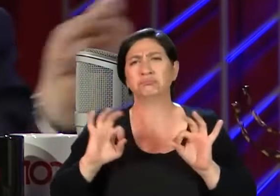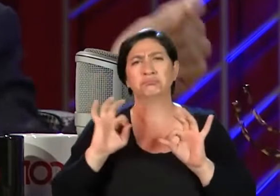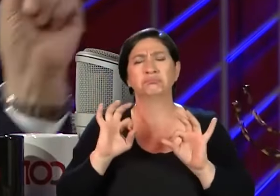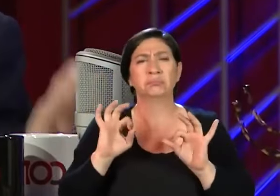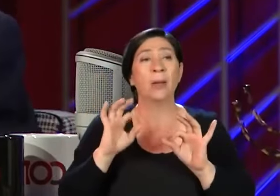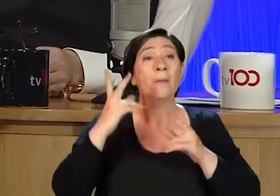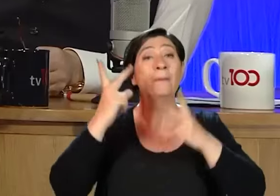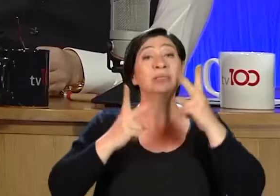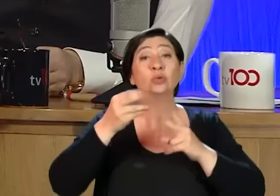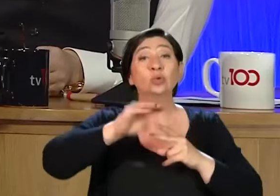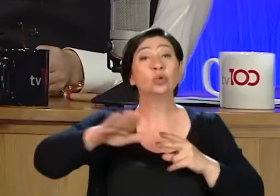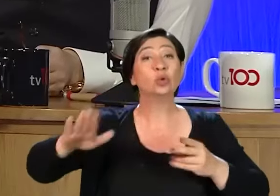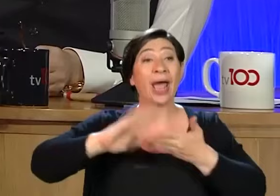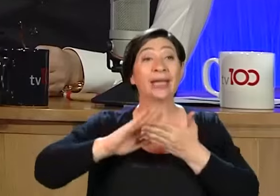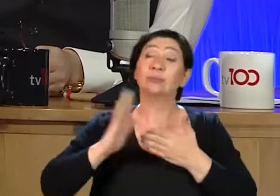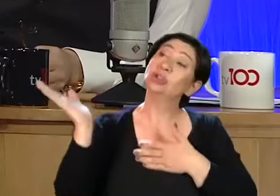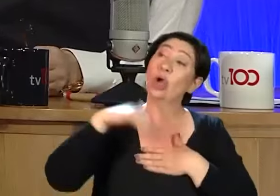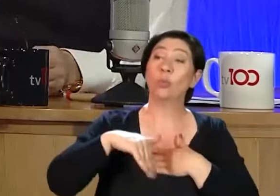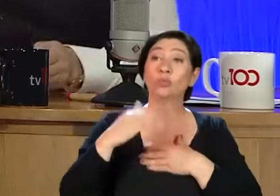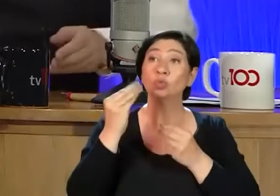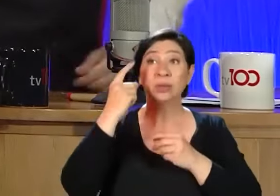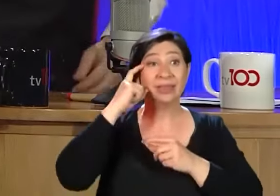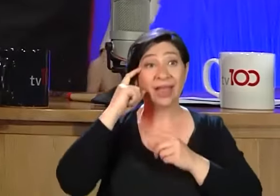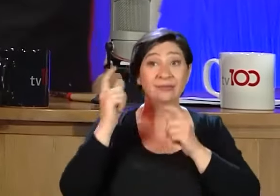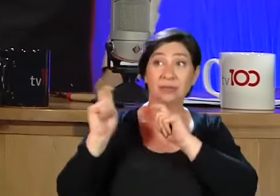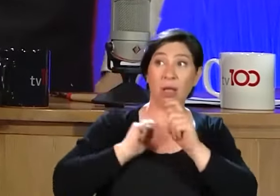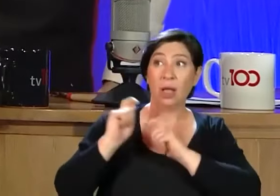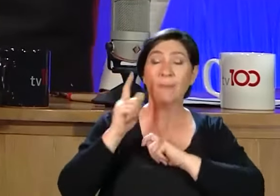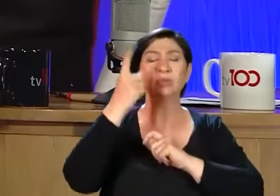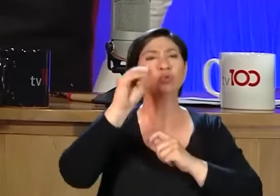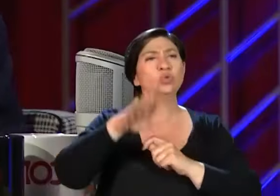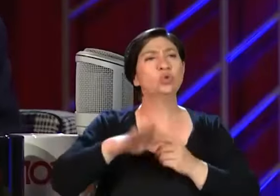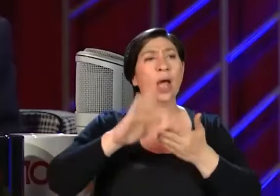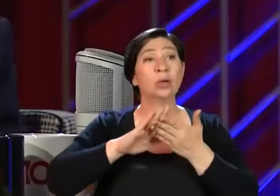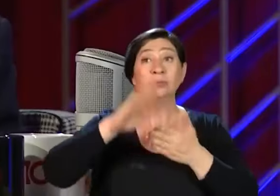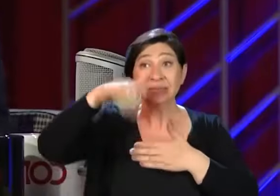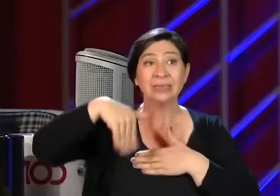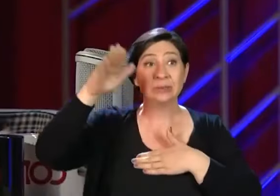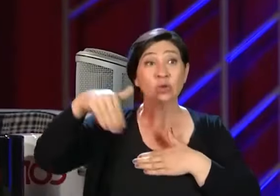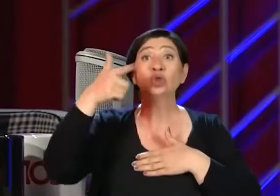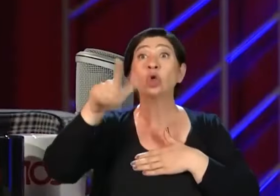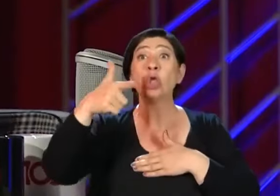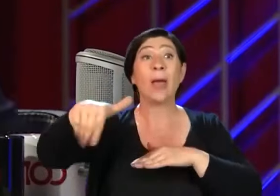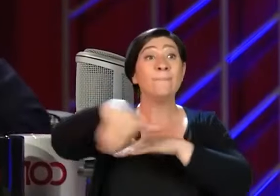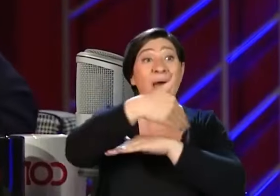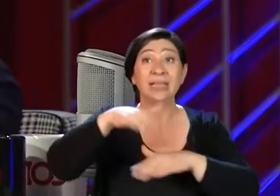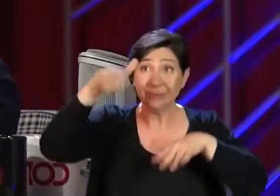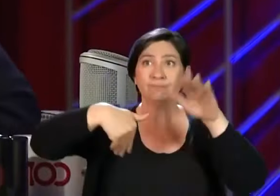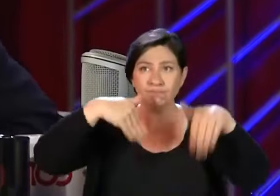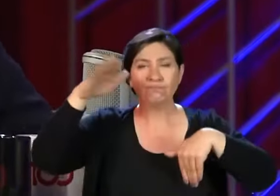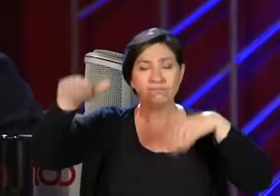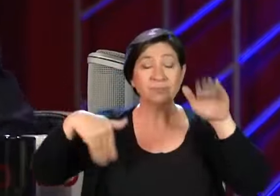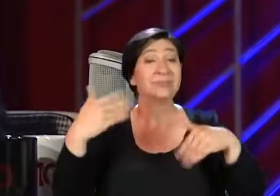bazen çocukluk arkadaşlarımı çağırıyorum. Çok tavsiye ederim. Niye çocukluk arkadaşlarımı çağırıyorum? Köyden, mahalleden...